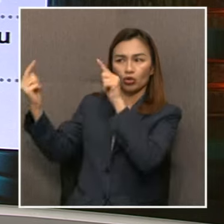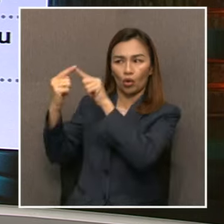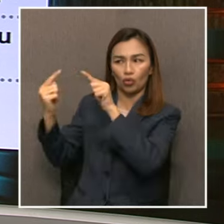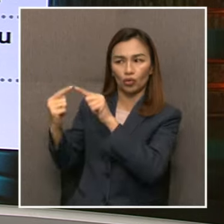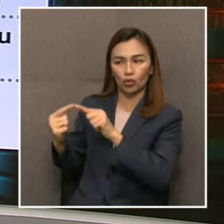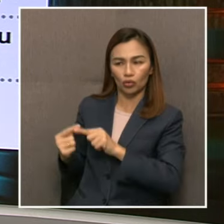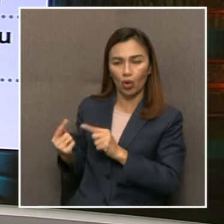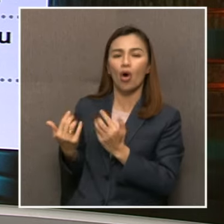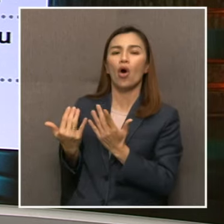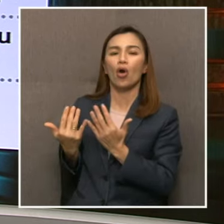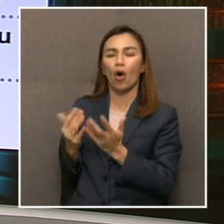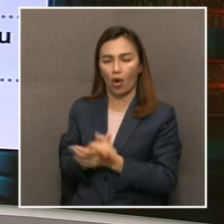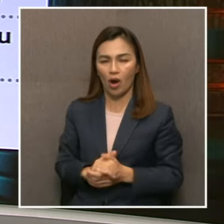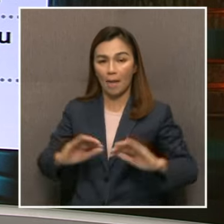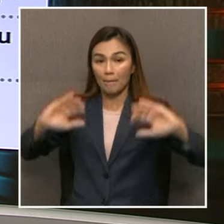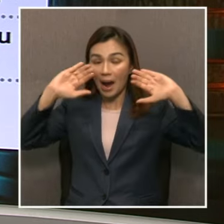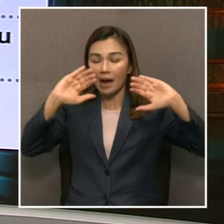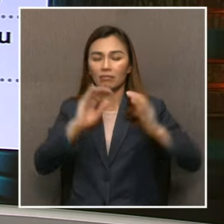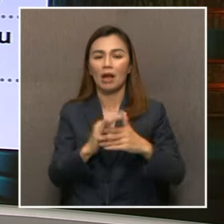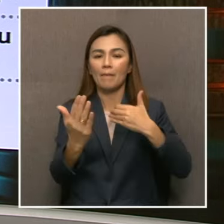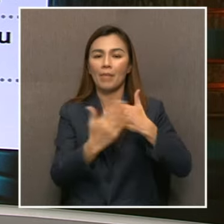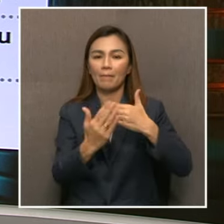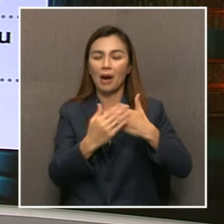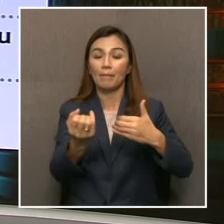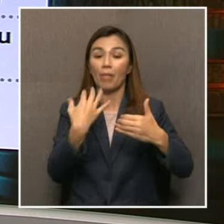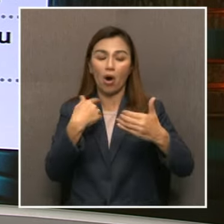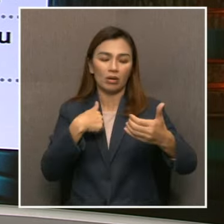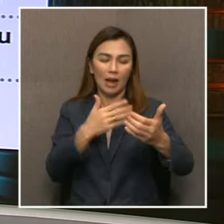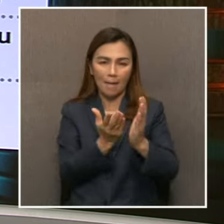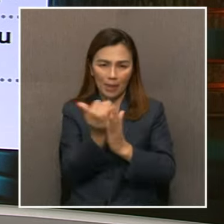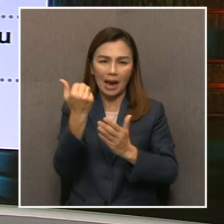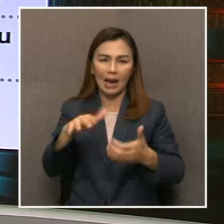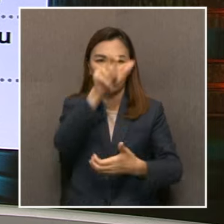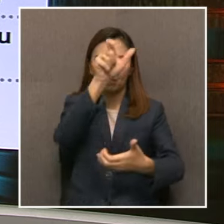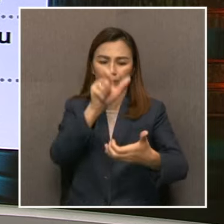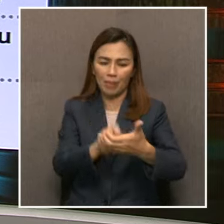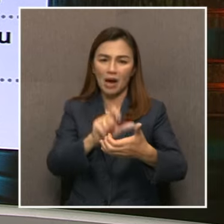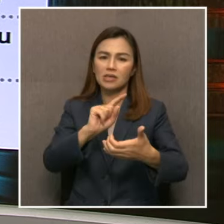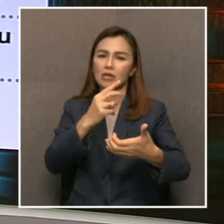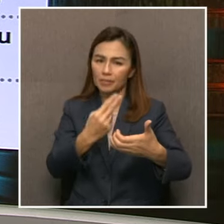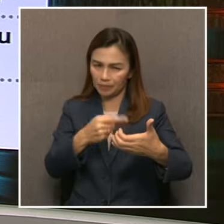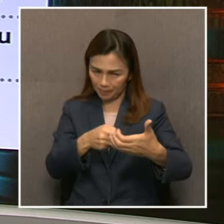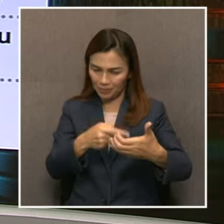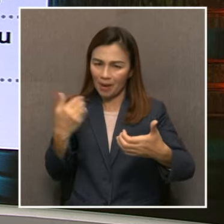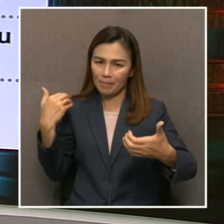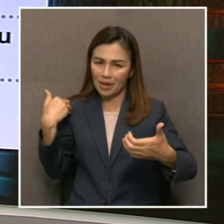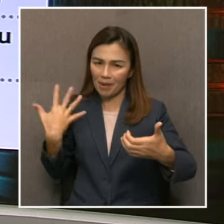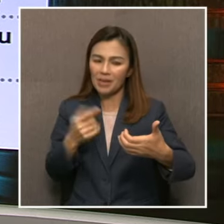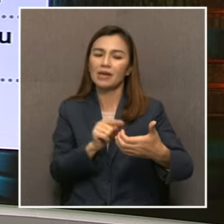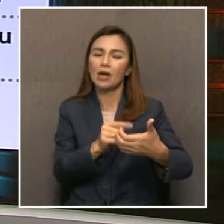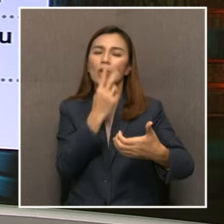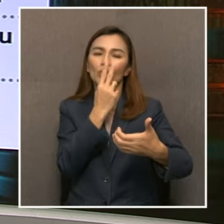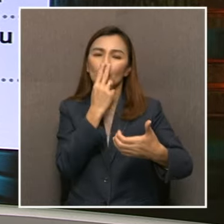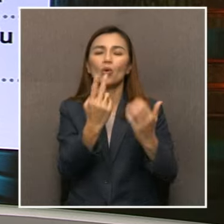รอรับข่าวดีวันที่ภาครัฐเขาแจ้งมาผ่านทางแอปพลิเคชันนะครับว่าท่านจะได้รับเงินดิจิทัลวอลเล็ตนี้ 10,000 บาทนั่นเองน